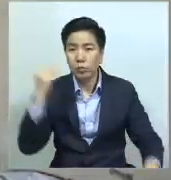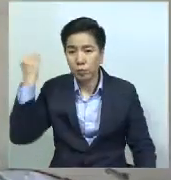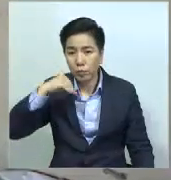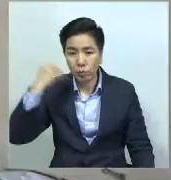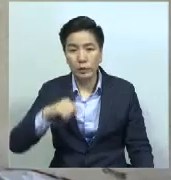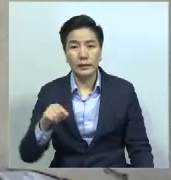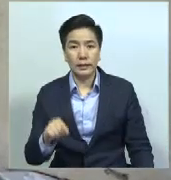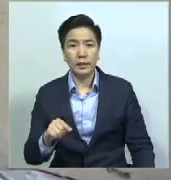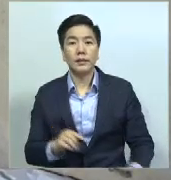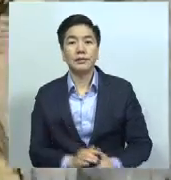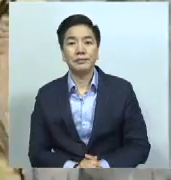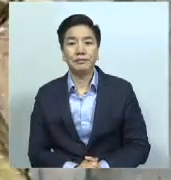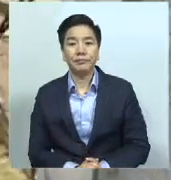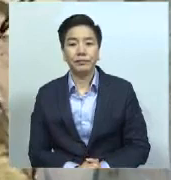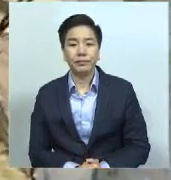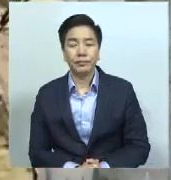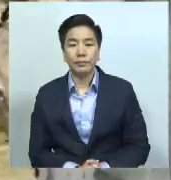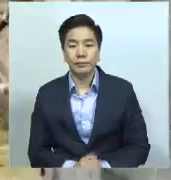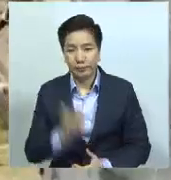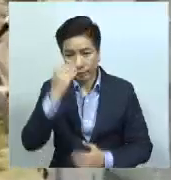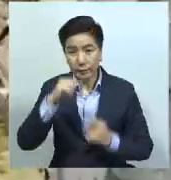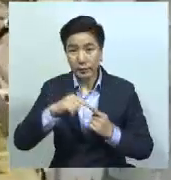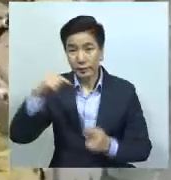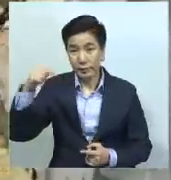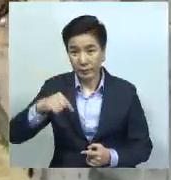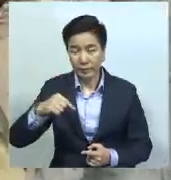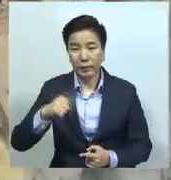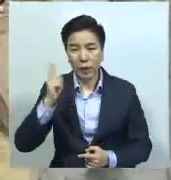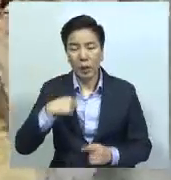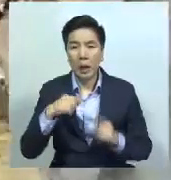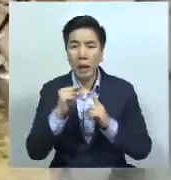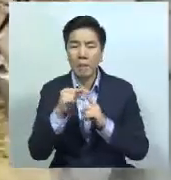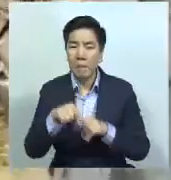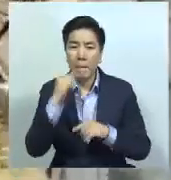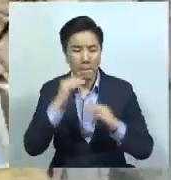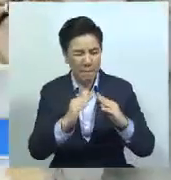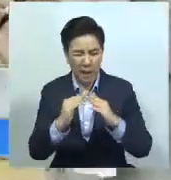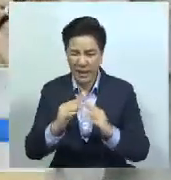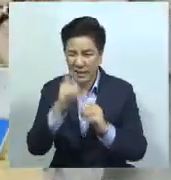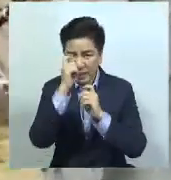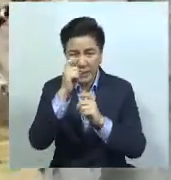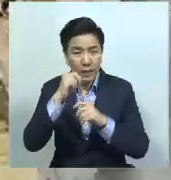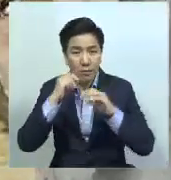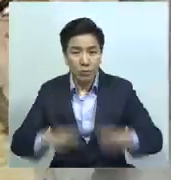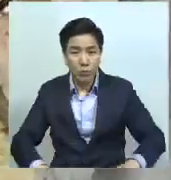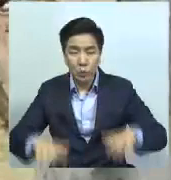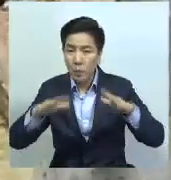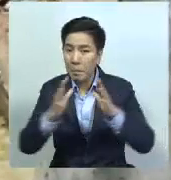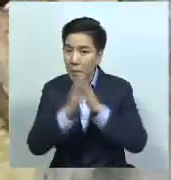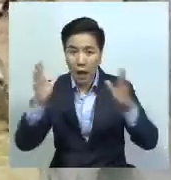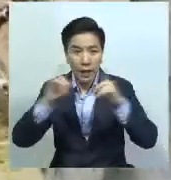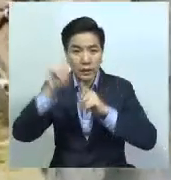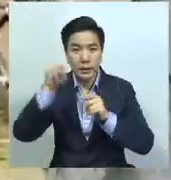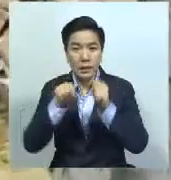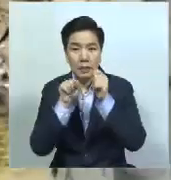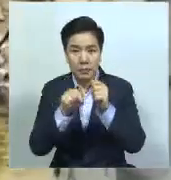ครับ ครับเนื่องจากว่าที่นี่ต้องใช้คำว่าเป็นหมู่บ้านที่เสี่ยงอุทกภัยเนี่ยสูงที่สุด